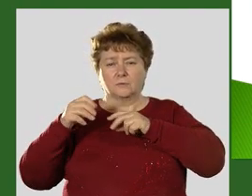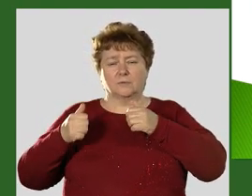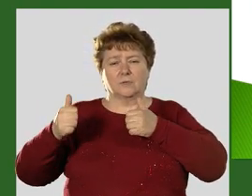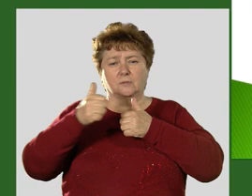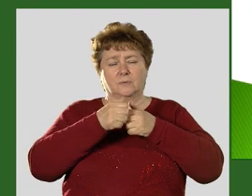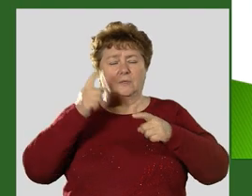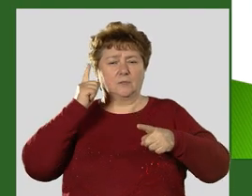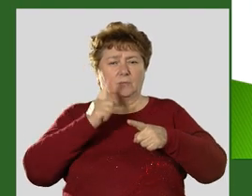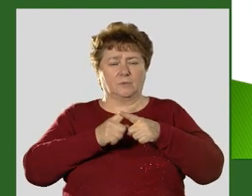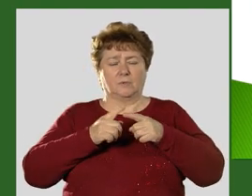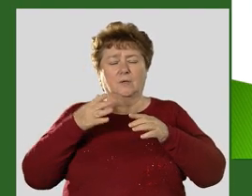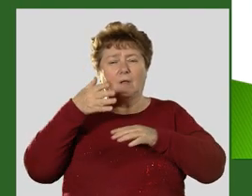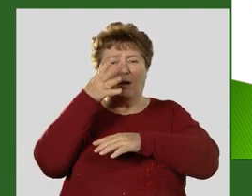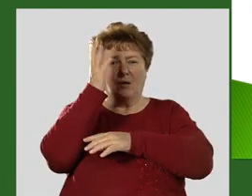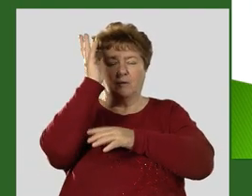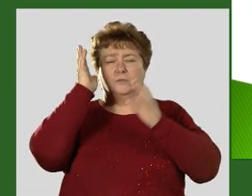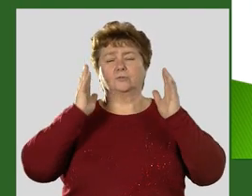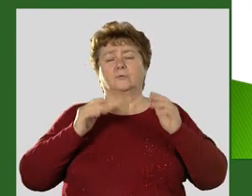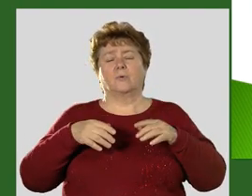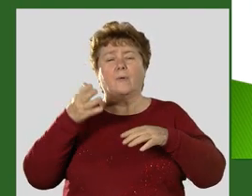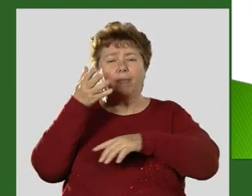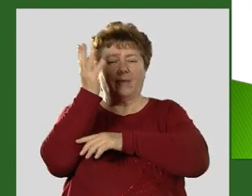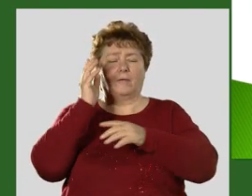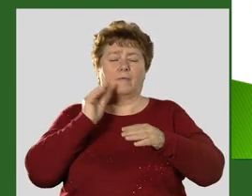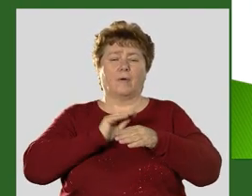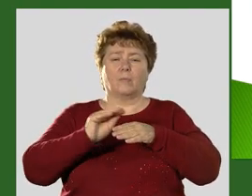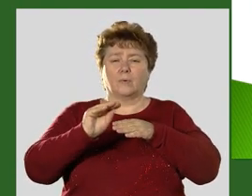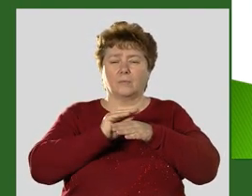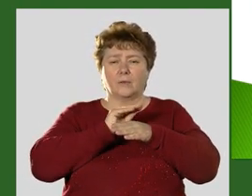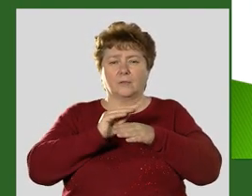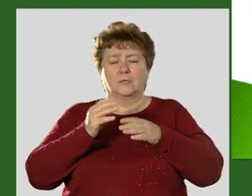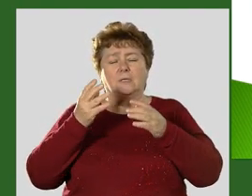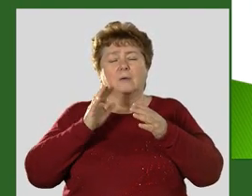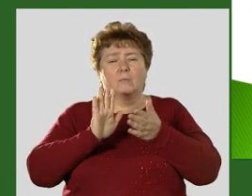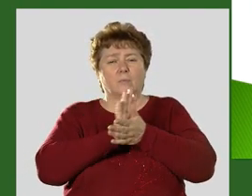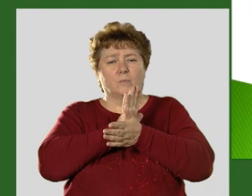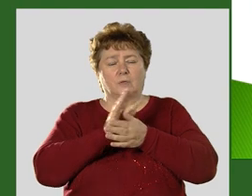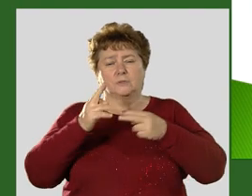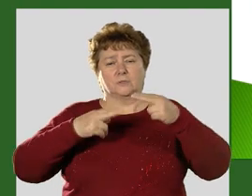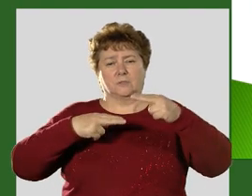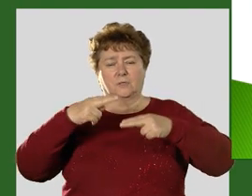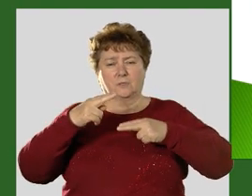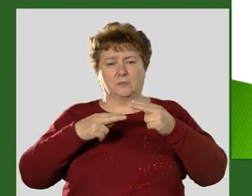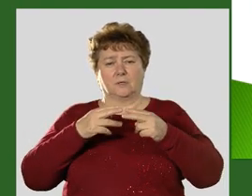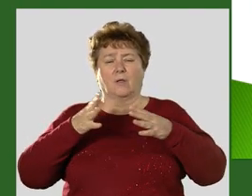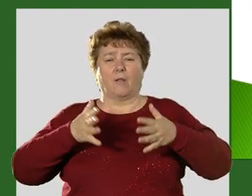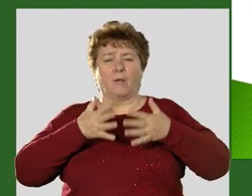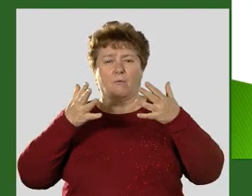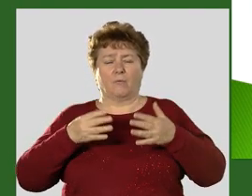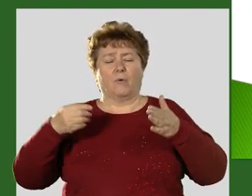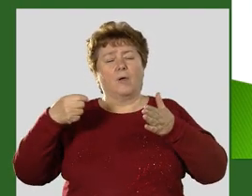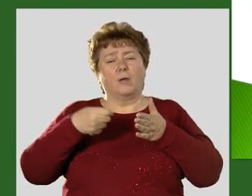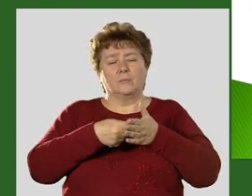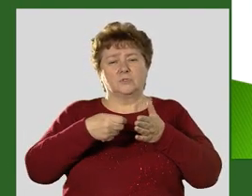особенности химической, лесной, деревообрабатывающей, целлюлозно-бумажной, строительной, легкой